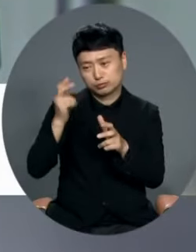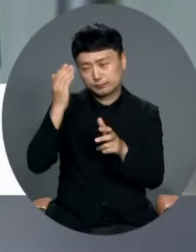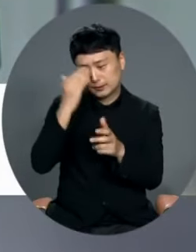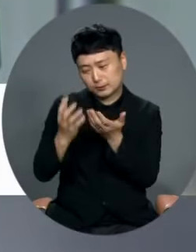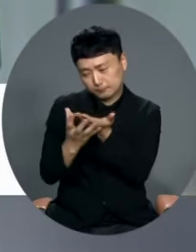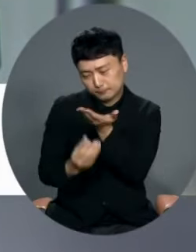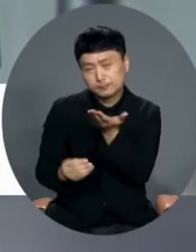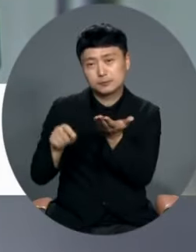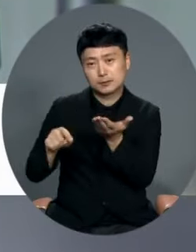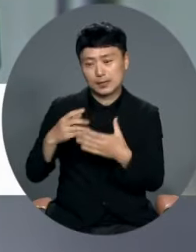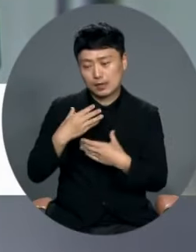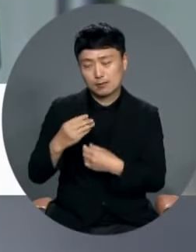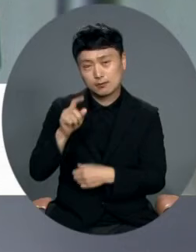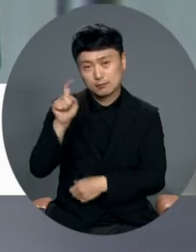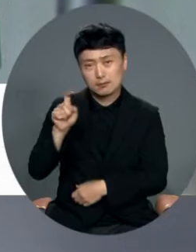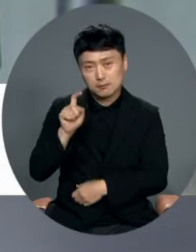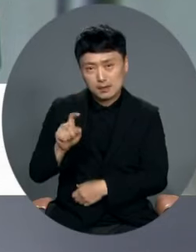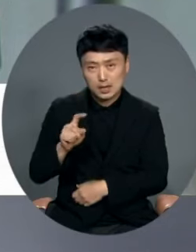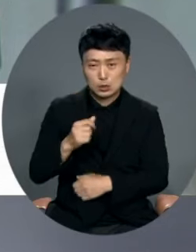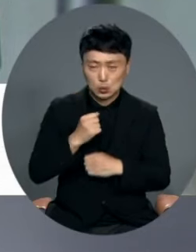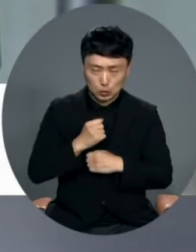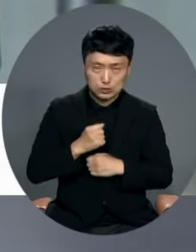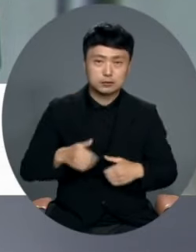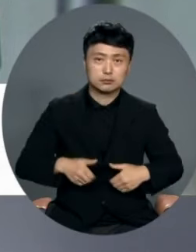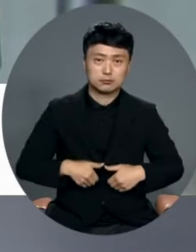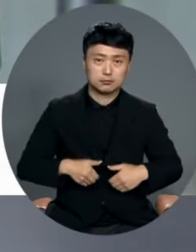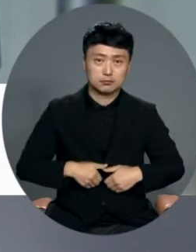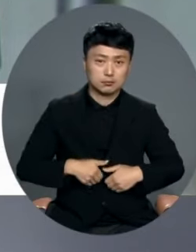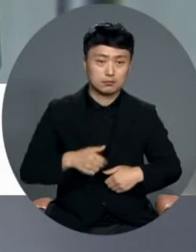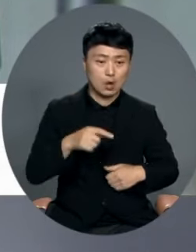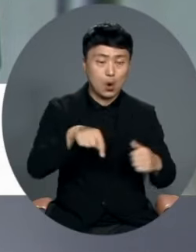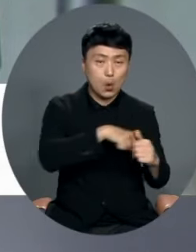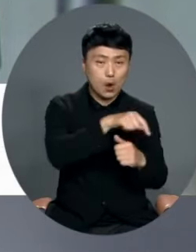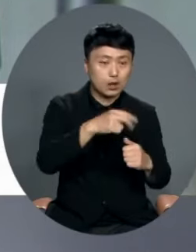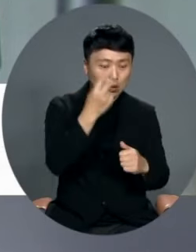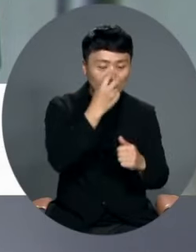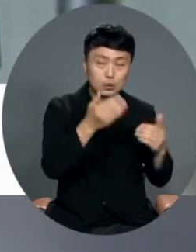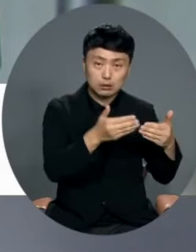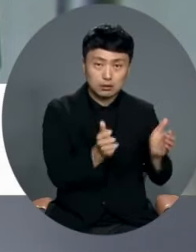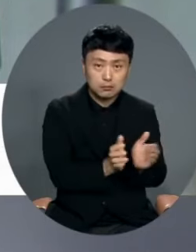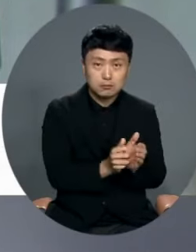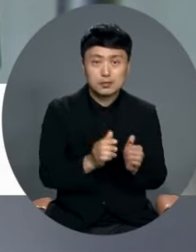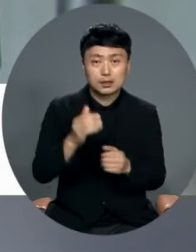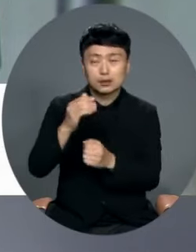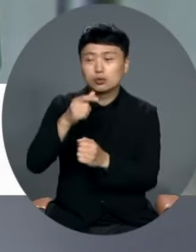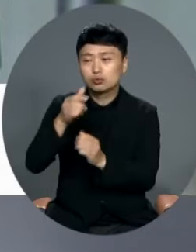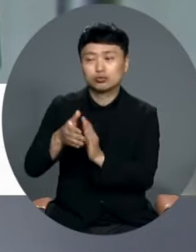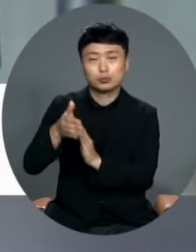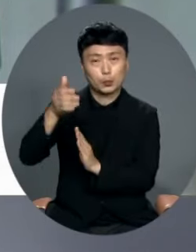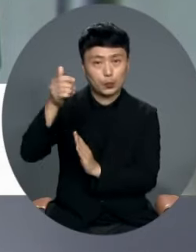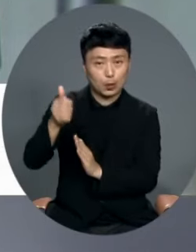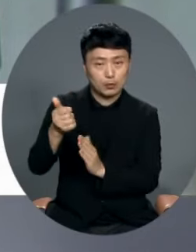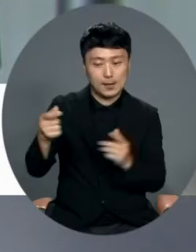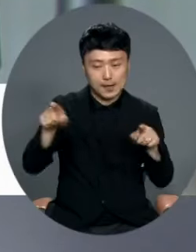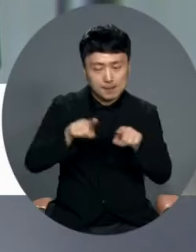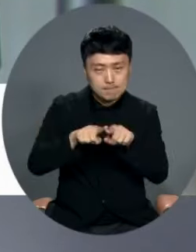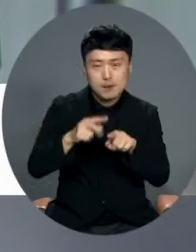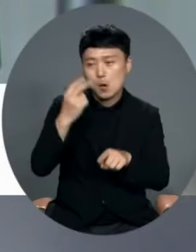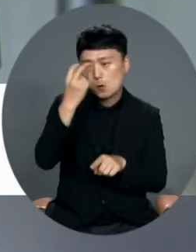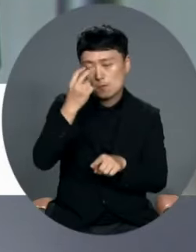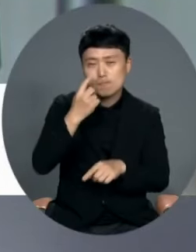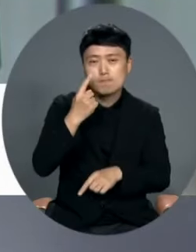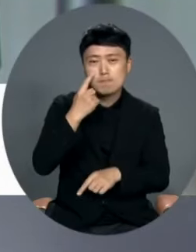경고하고 있습니다. 환경단체와 대구지역 환경기자단이 대구시 상수도사업본부에게 수돗물에 대한